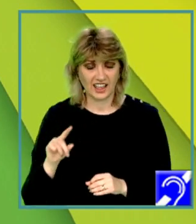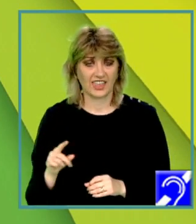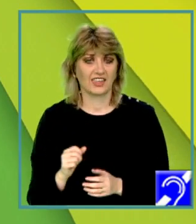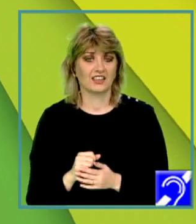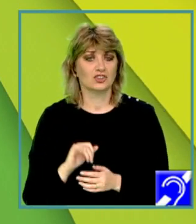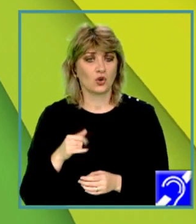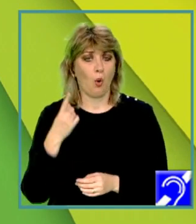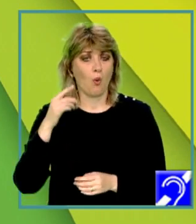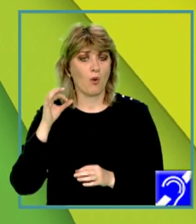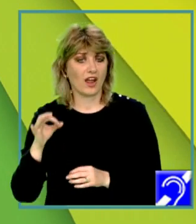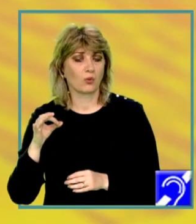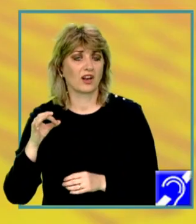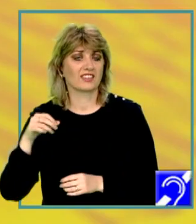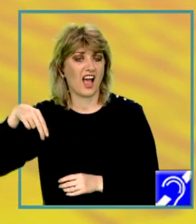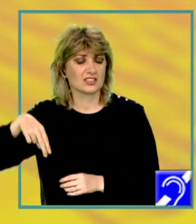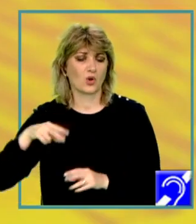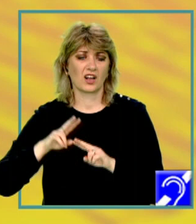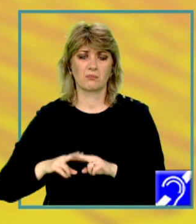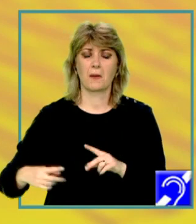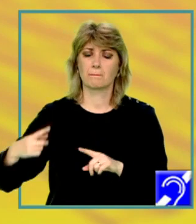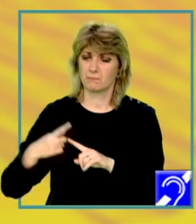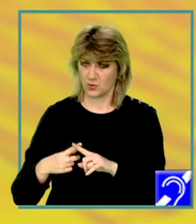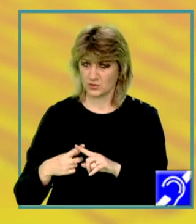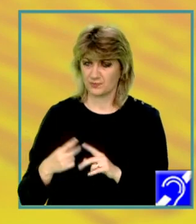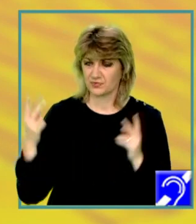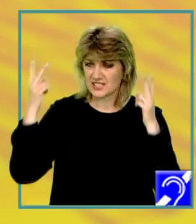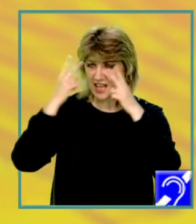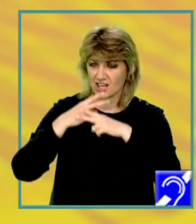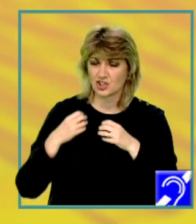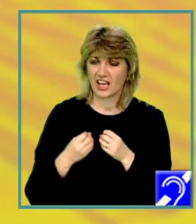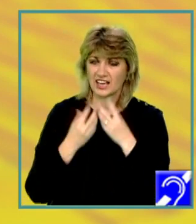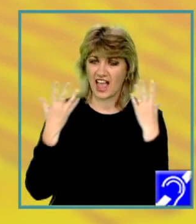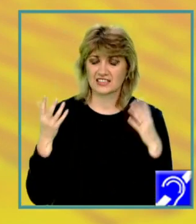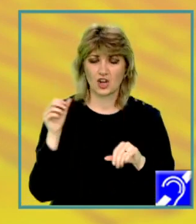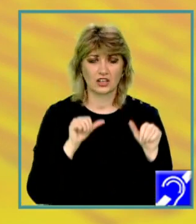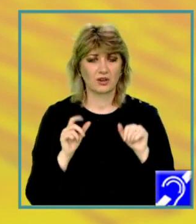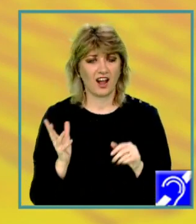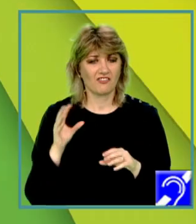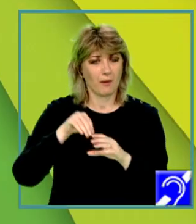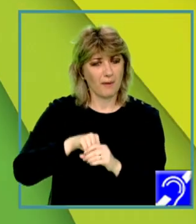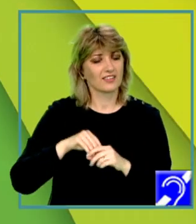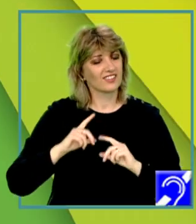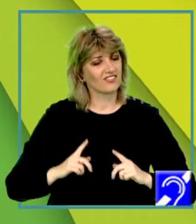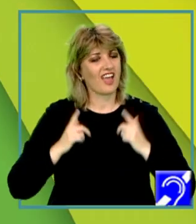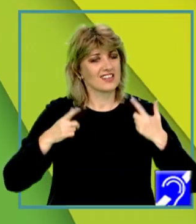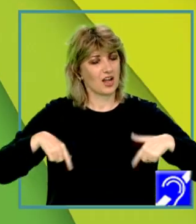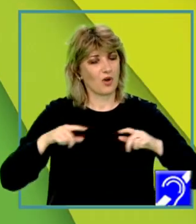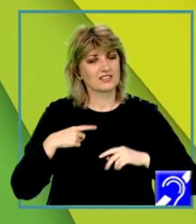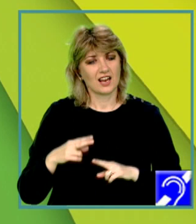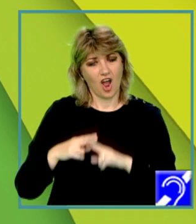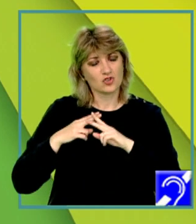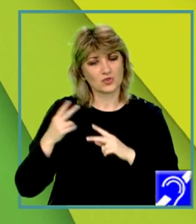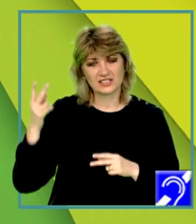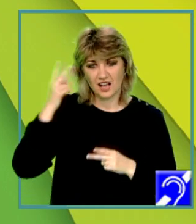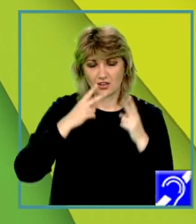va rămâne în exces înțelegerea reacțiilor chimice care fac parte din viața noastră ne ajută să înțelegem mai bine